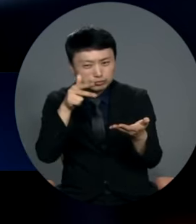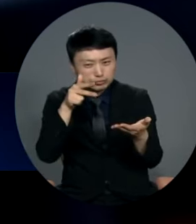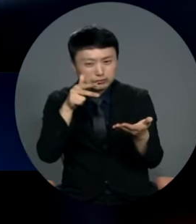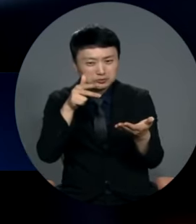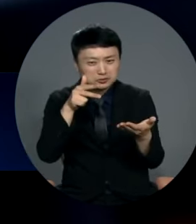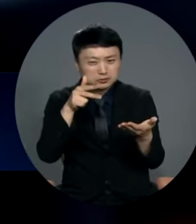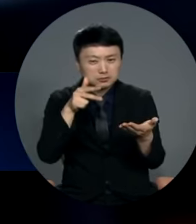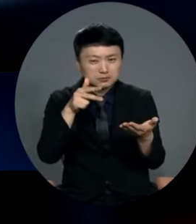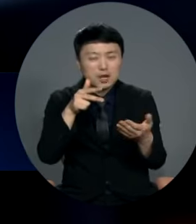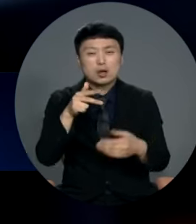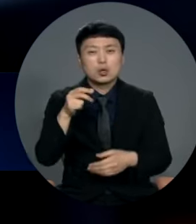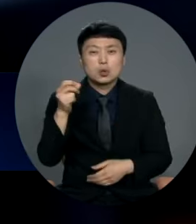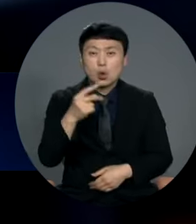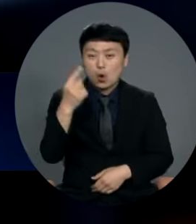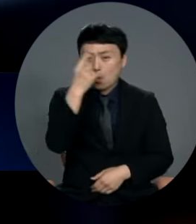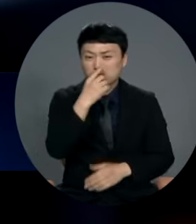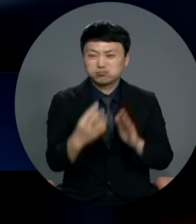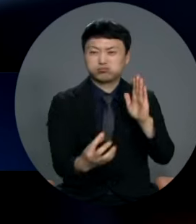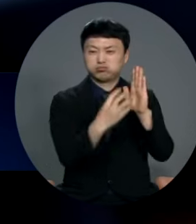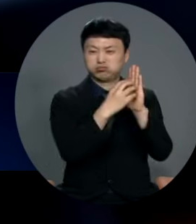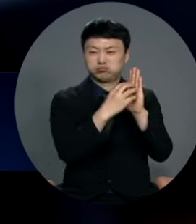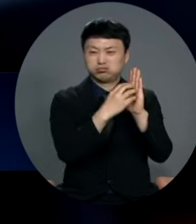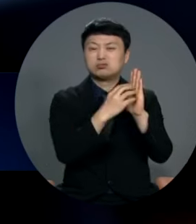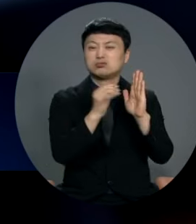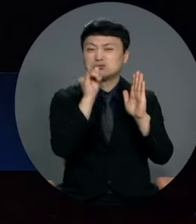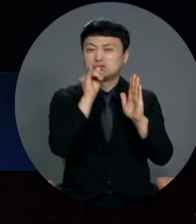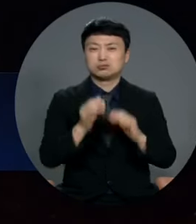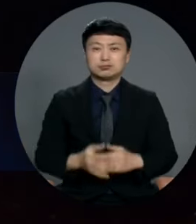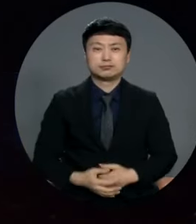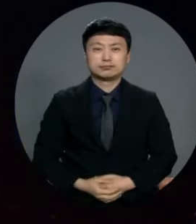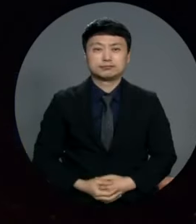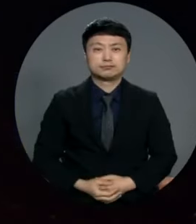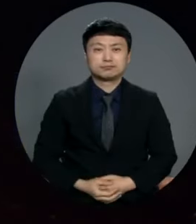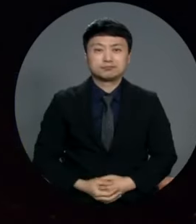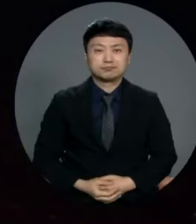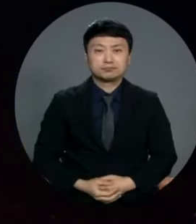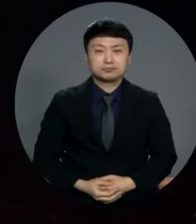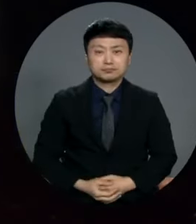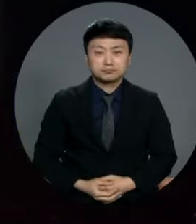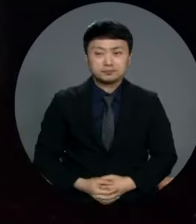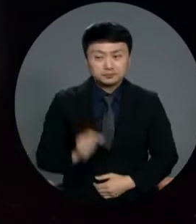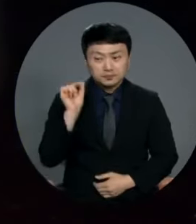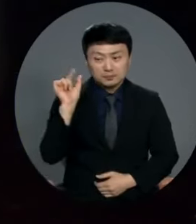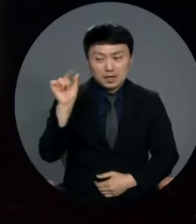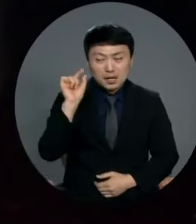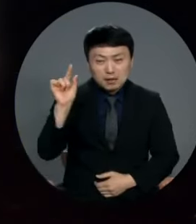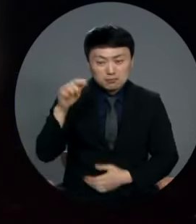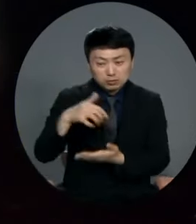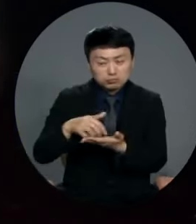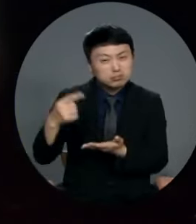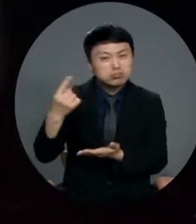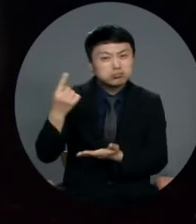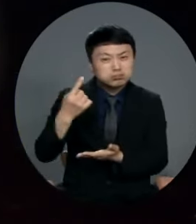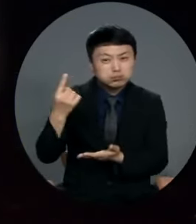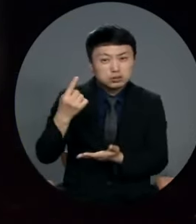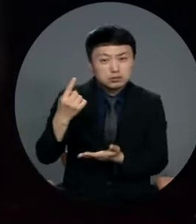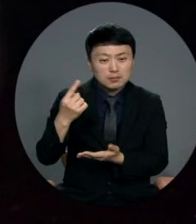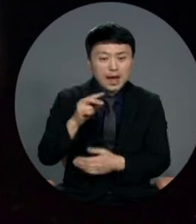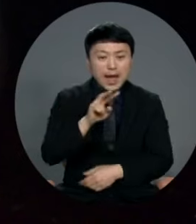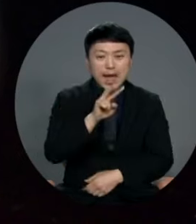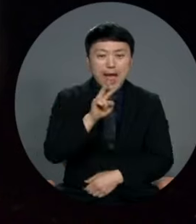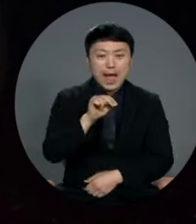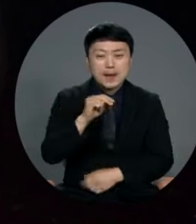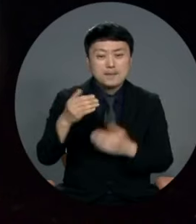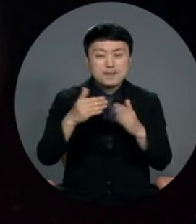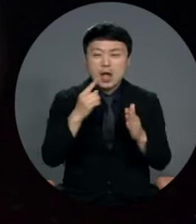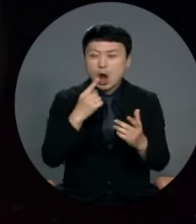사진 그중에는 얼굴이 찍혀 있는 아이도 있고 수천 명이 있던 채팅방에선 N번방 사건처럼